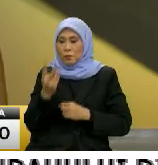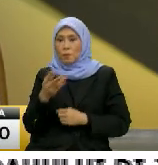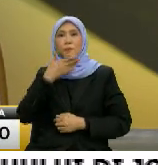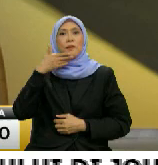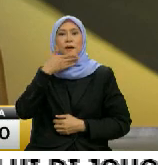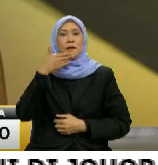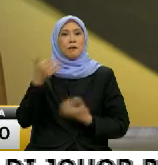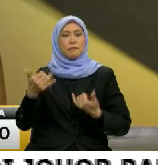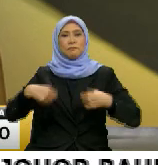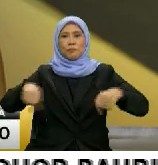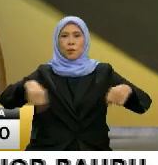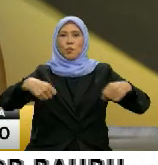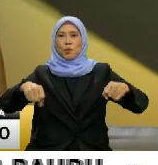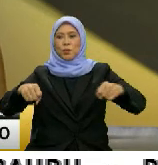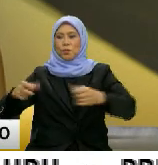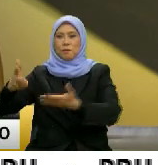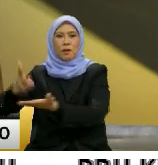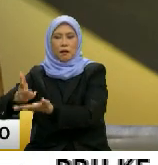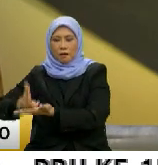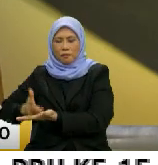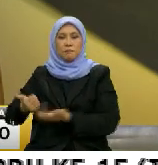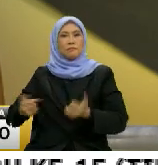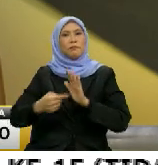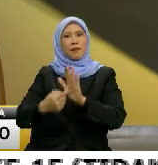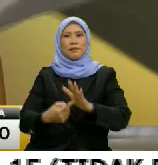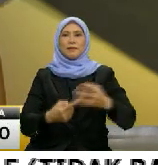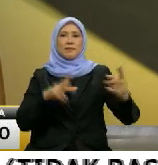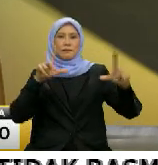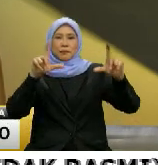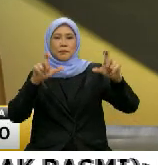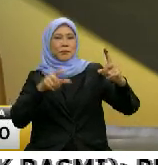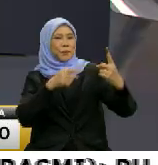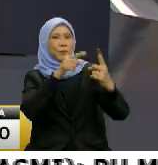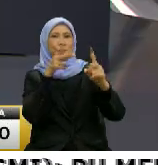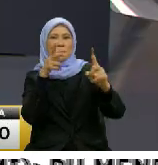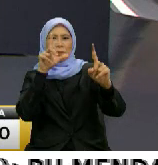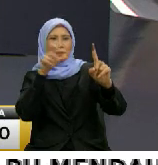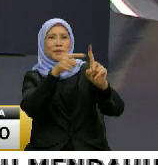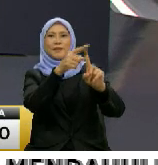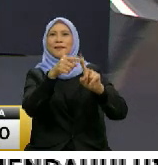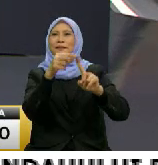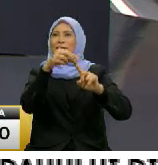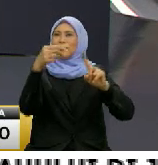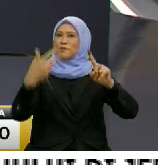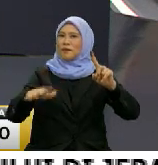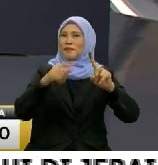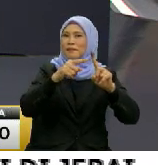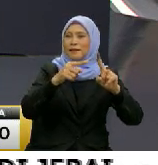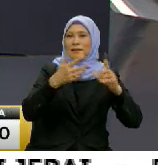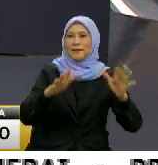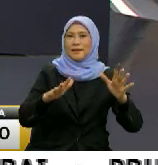muda yang bermotor, bersidai di tepi, bangga menunjukkan jari mereka. Itulah FOMO tadi. Mereka rasa kalau